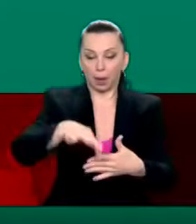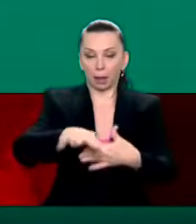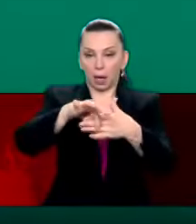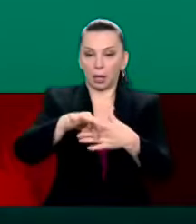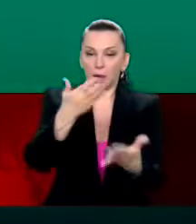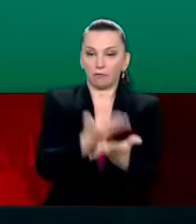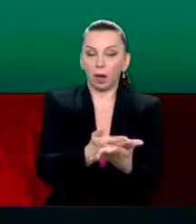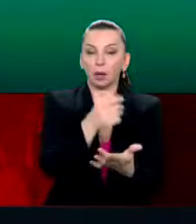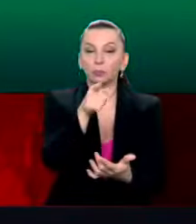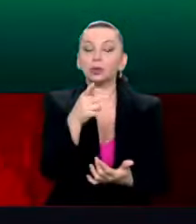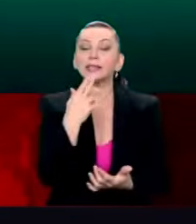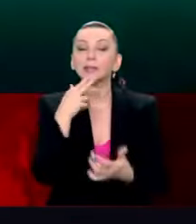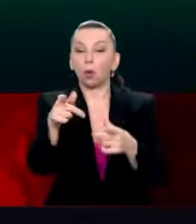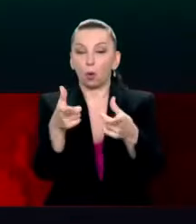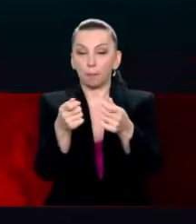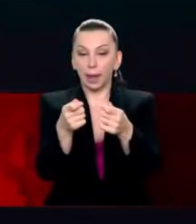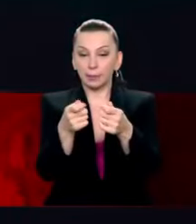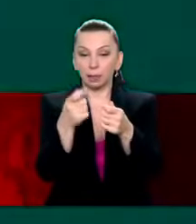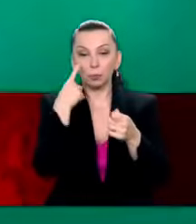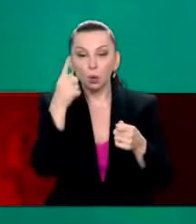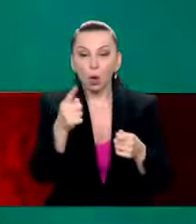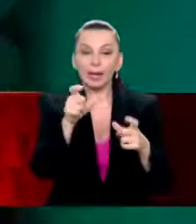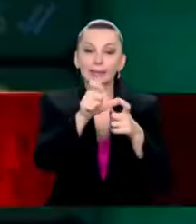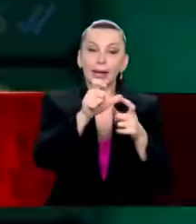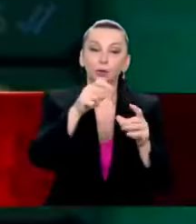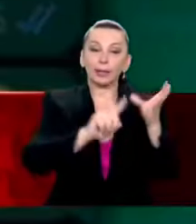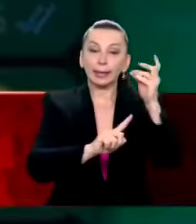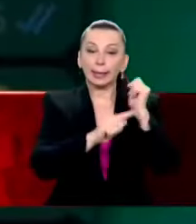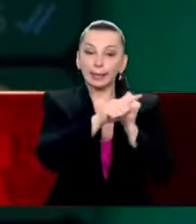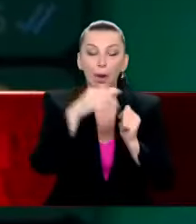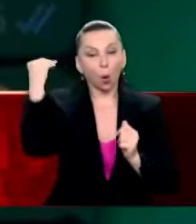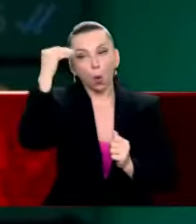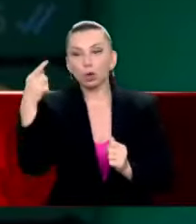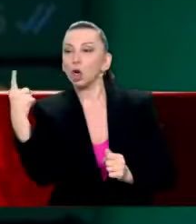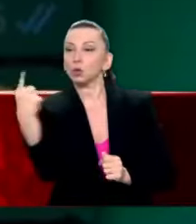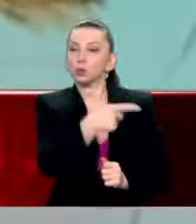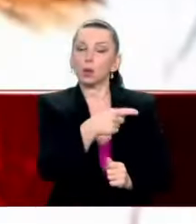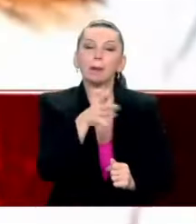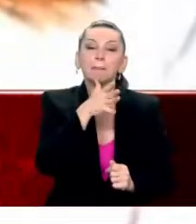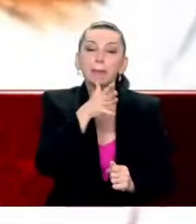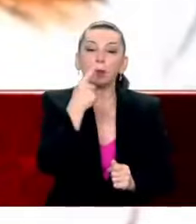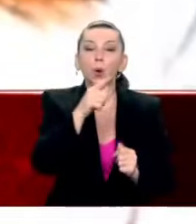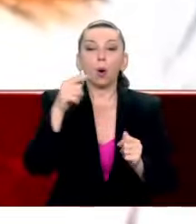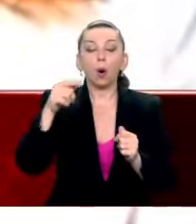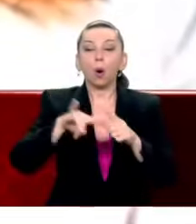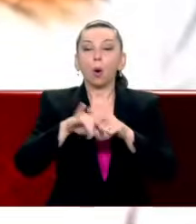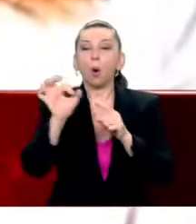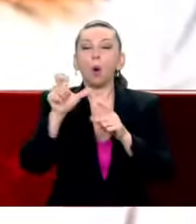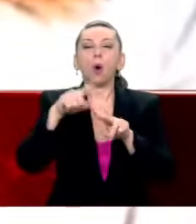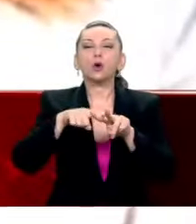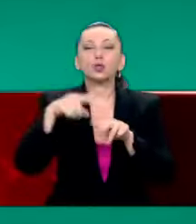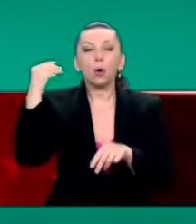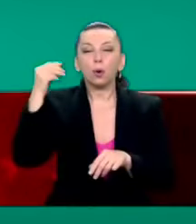olarak sundu. Erzan o mesajlaşmalarda Selçuk İnan'a hoca söylemiş diyor. Kastettiği hoca kim? Orası da